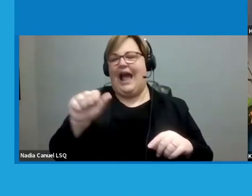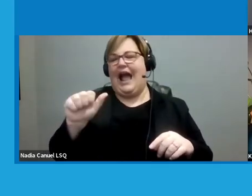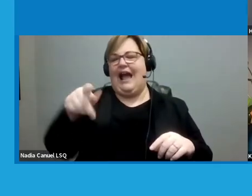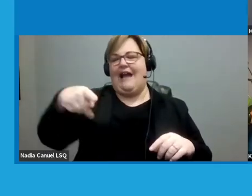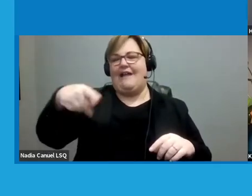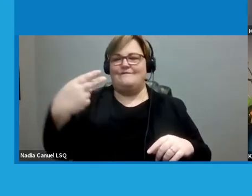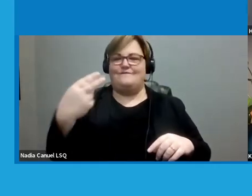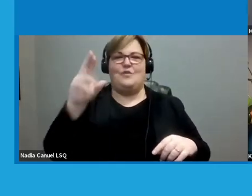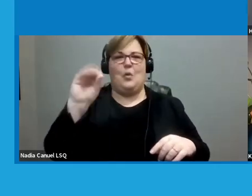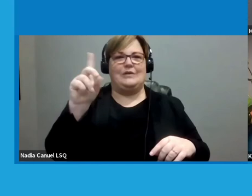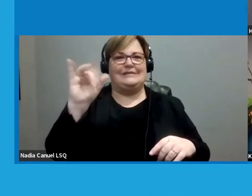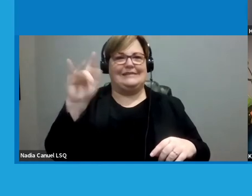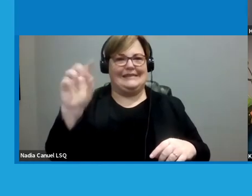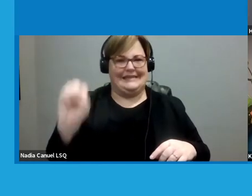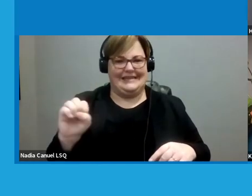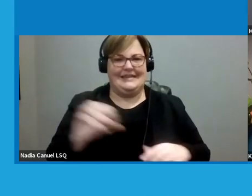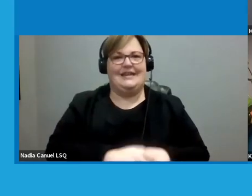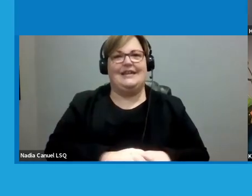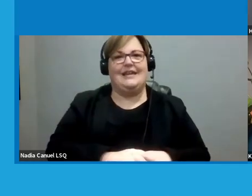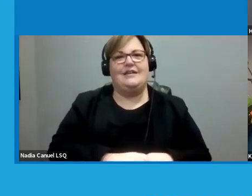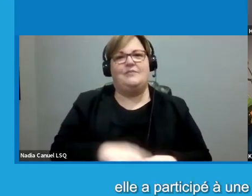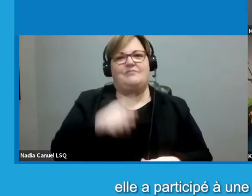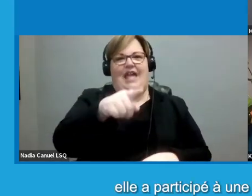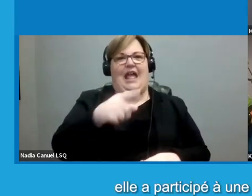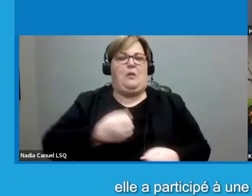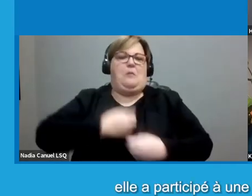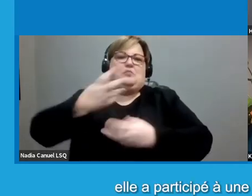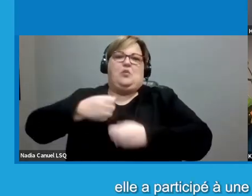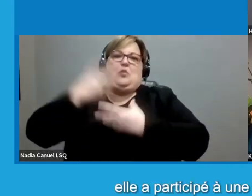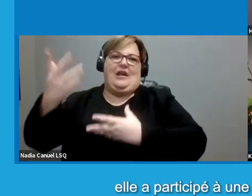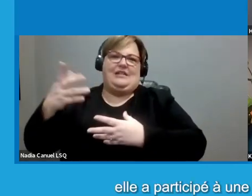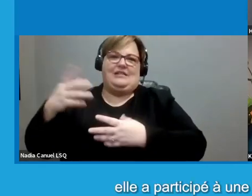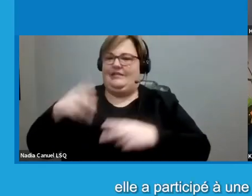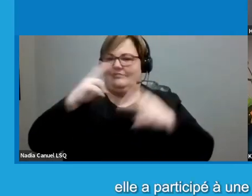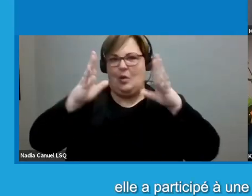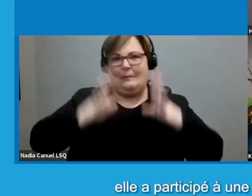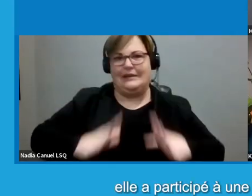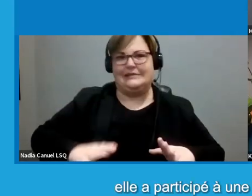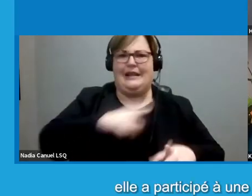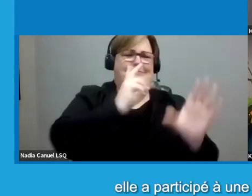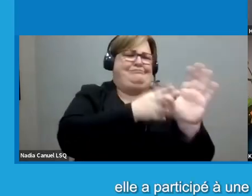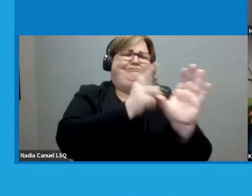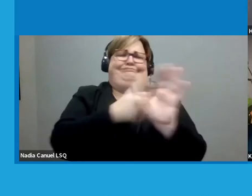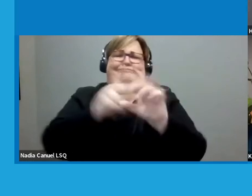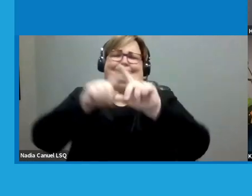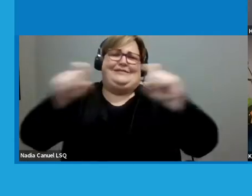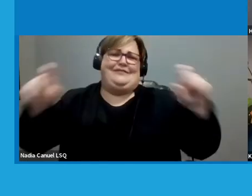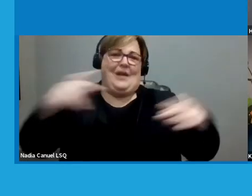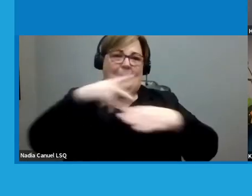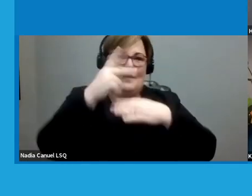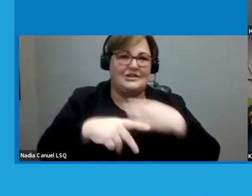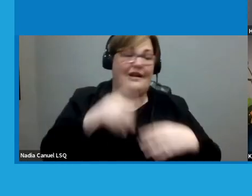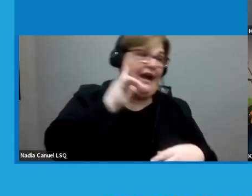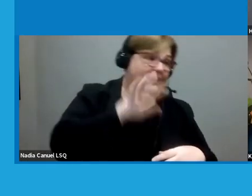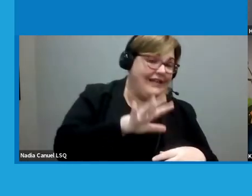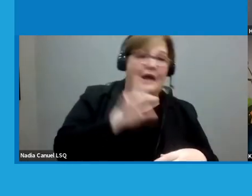diable. Poète et comédienne engagée, elle a participé à une multitude de projets à travers les années, tant dans les milieux